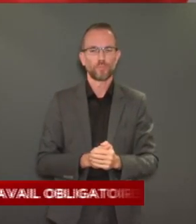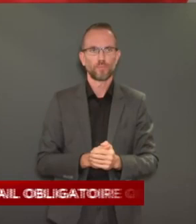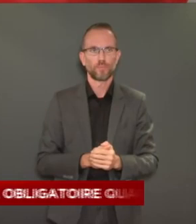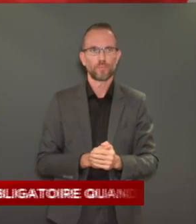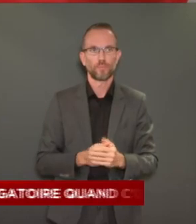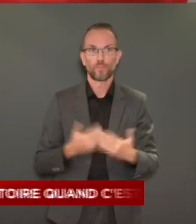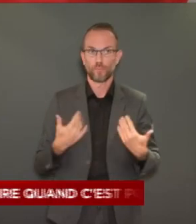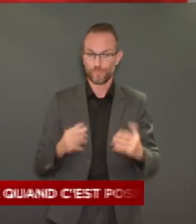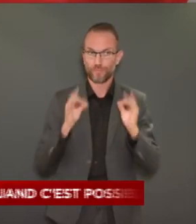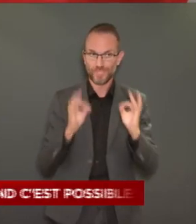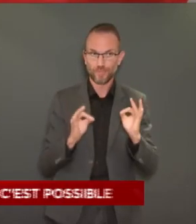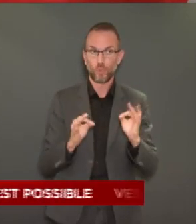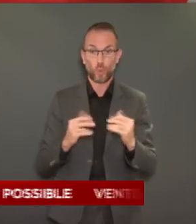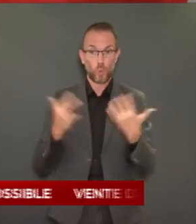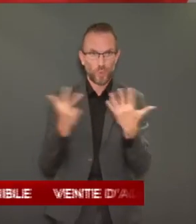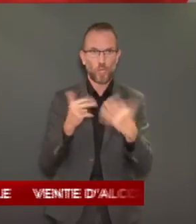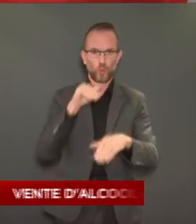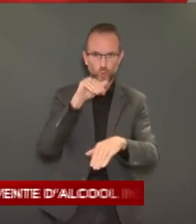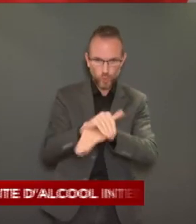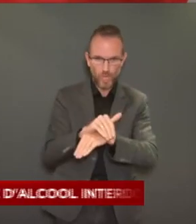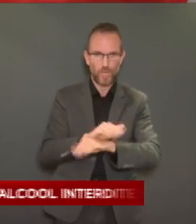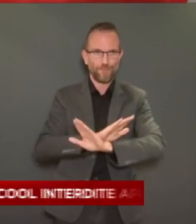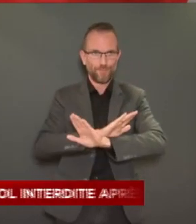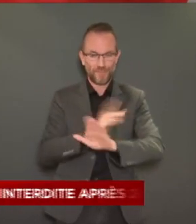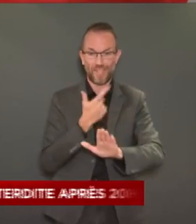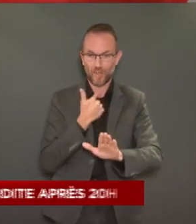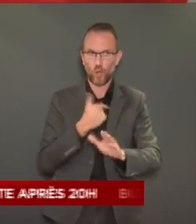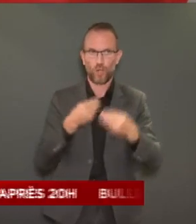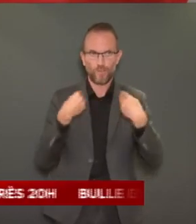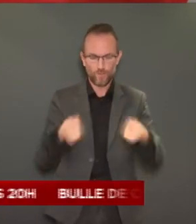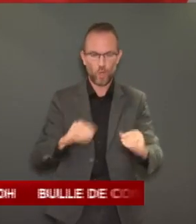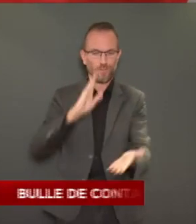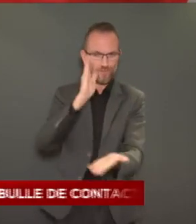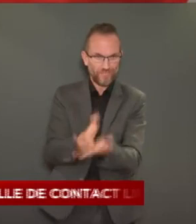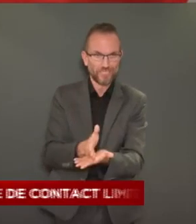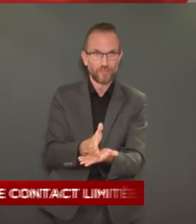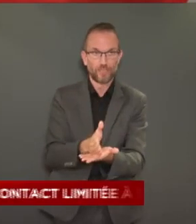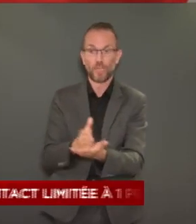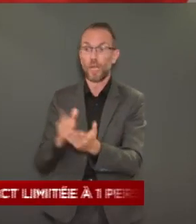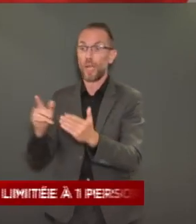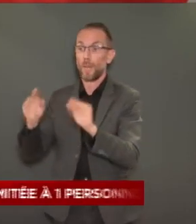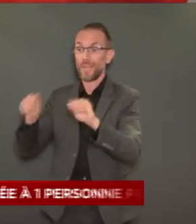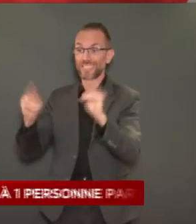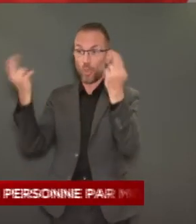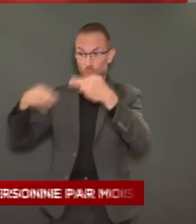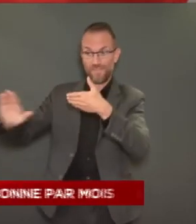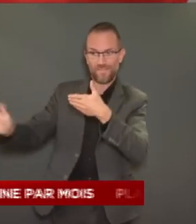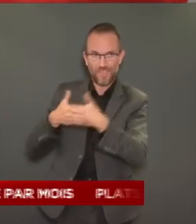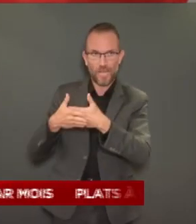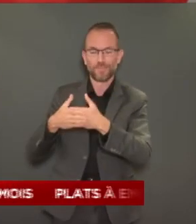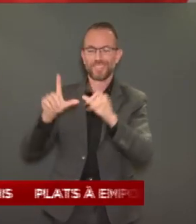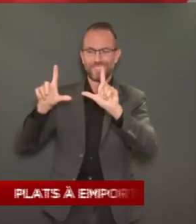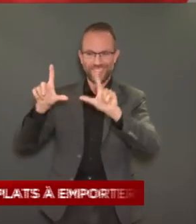alcoolisées. À 10 heures, fermeture des magasins à nuit. À 10 heures, plus de vente de repas